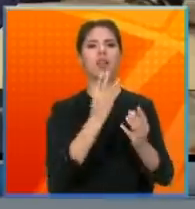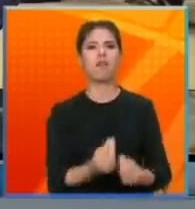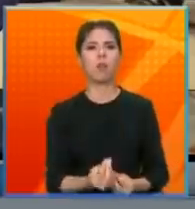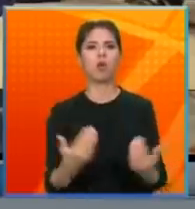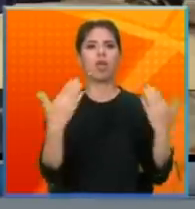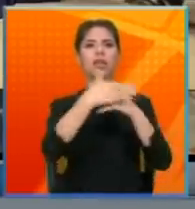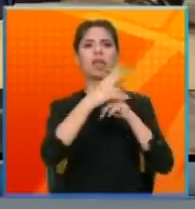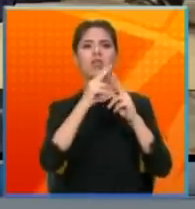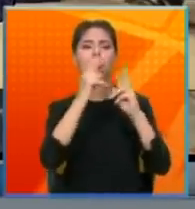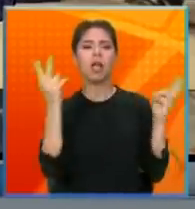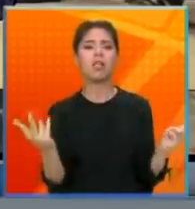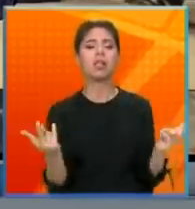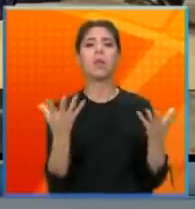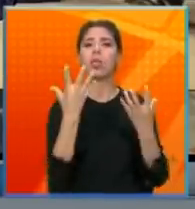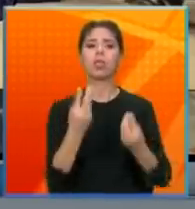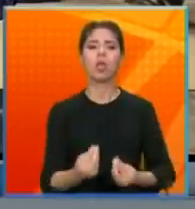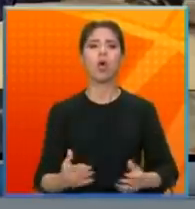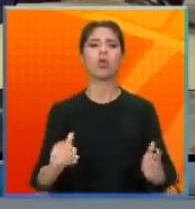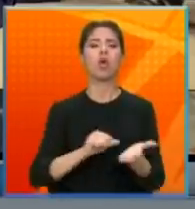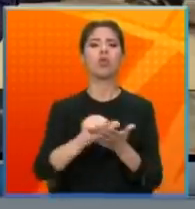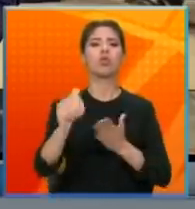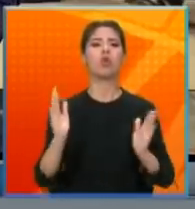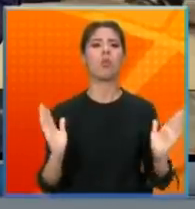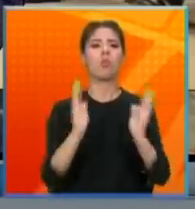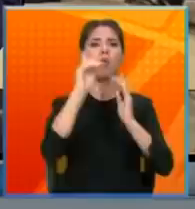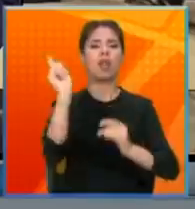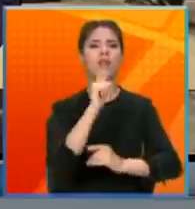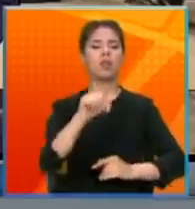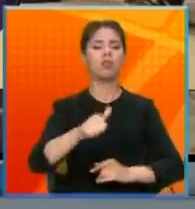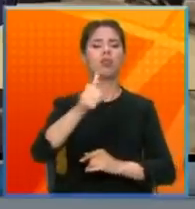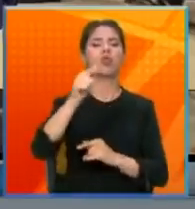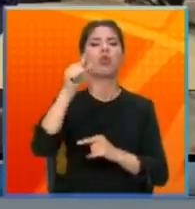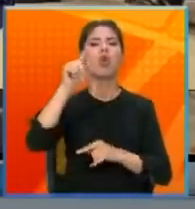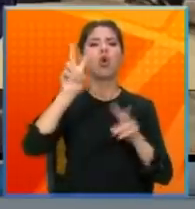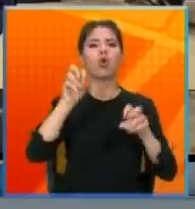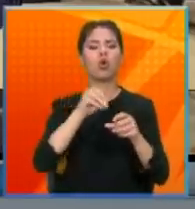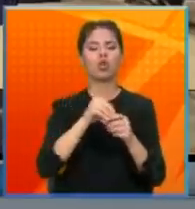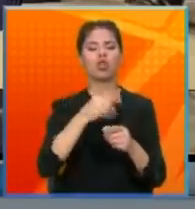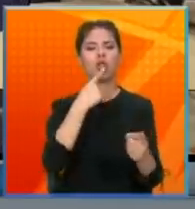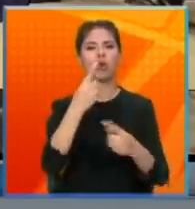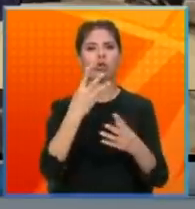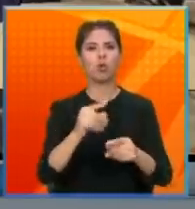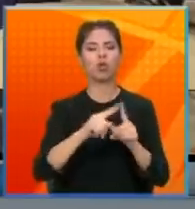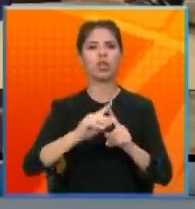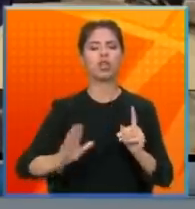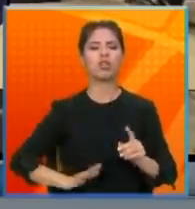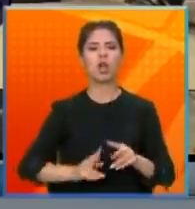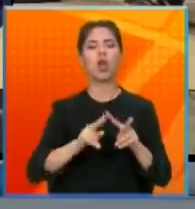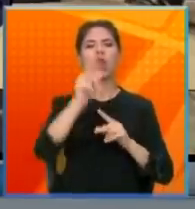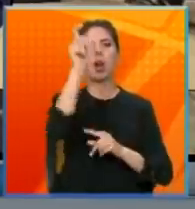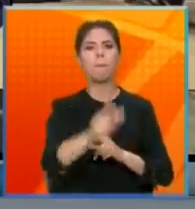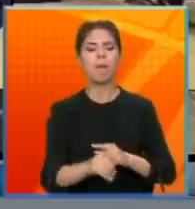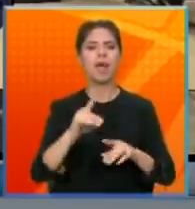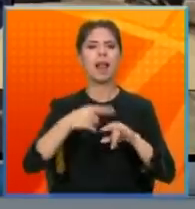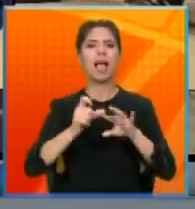etti. Geceden sabaha olup bitenlerse tüm muhalefet liderlerinin bugünkü ajandasında ilk maddeydi. Kılıçdaroğlu, Akşener ve